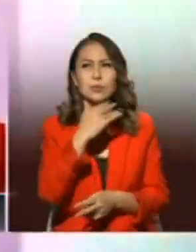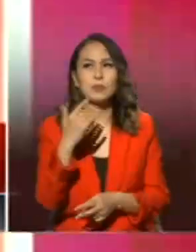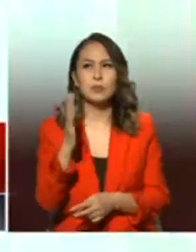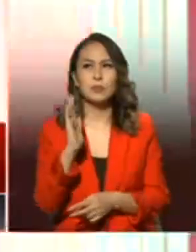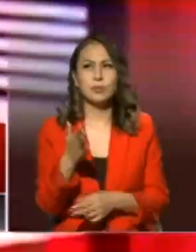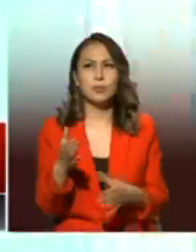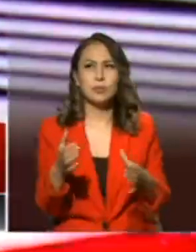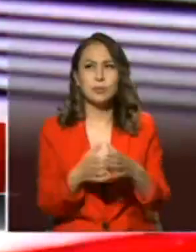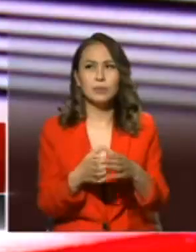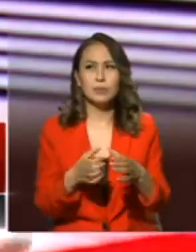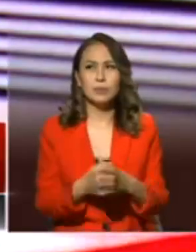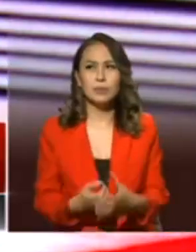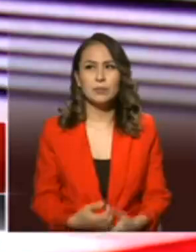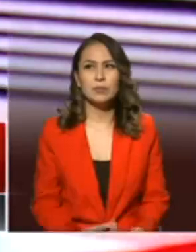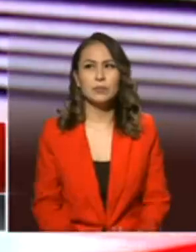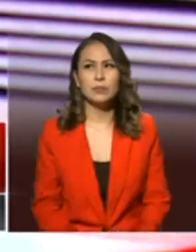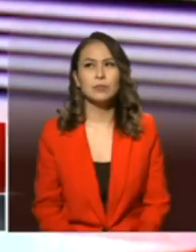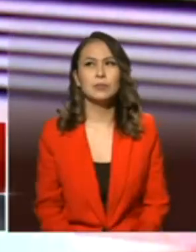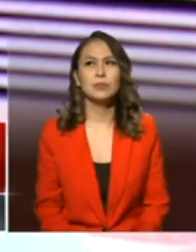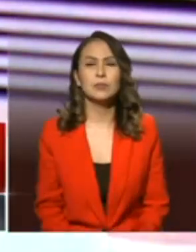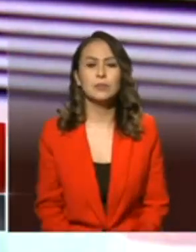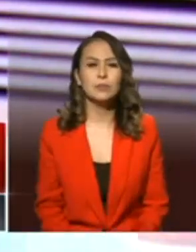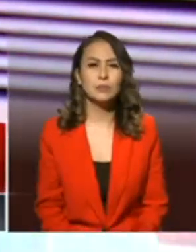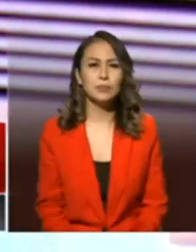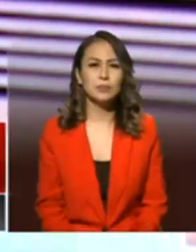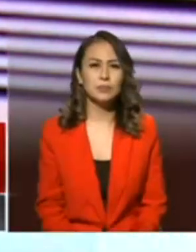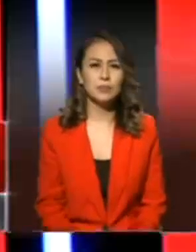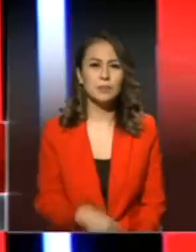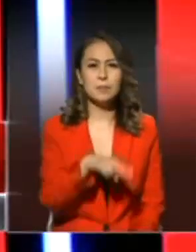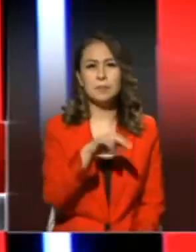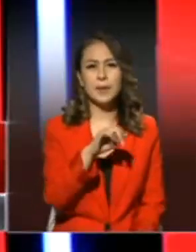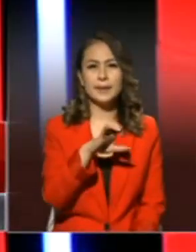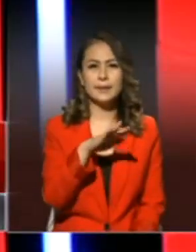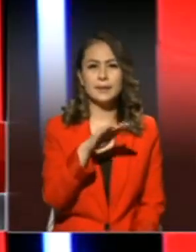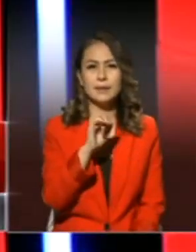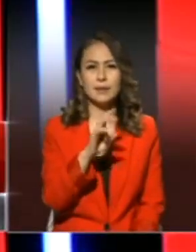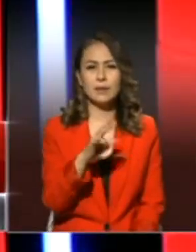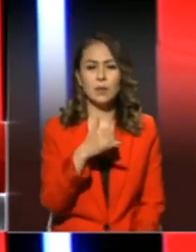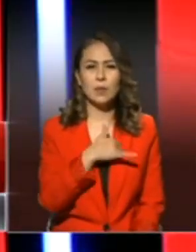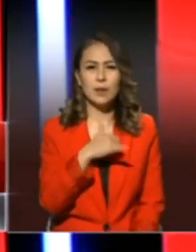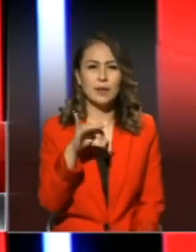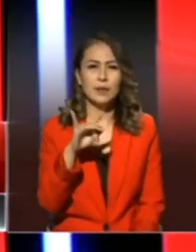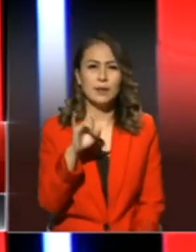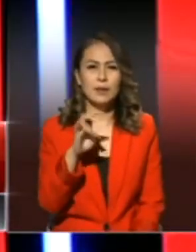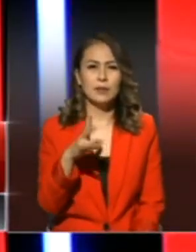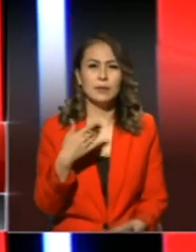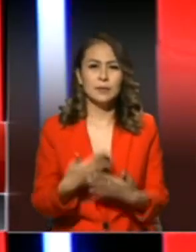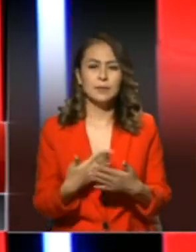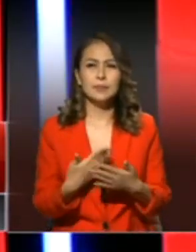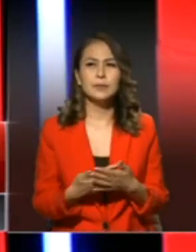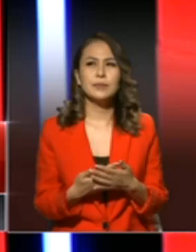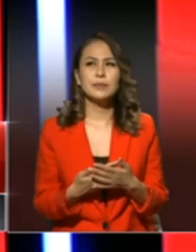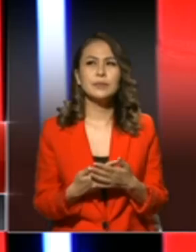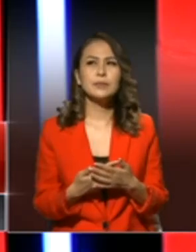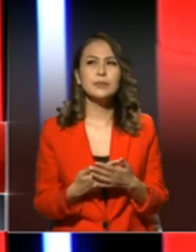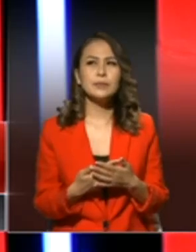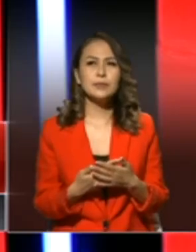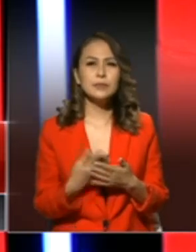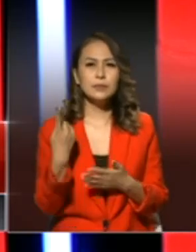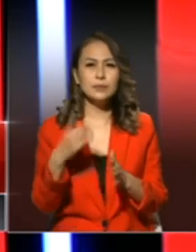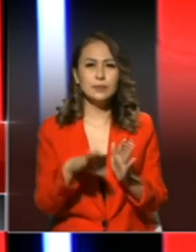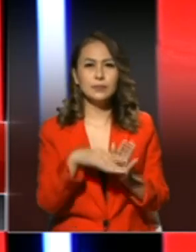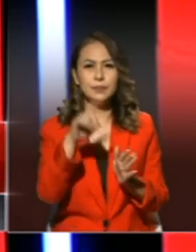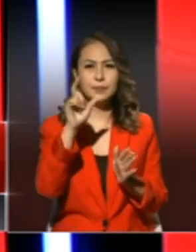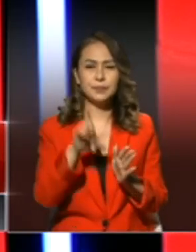топтар көбейеді. Мысалға Пәкістанмен бізге Иранды мысалға келтірді, иә. Білдей, ол жерде бір депутат қана